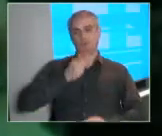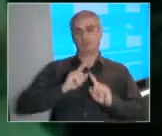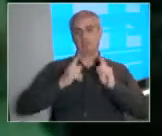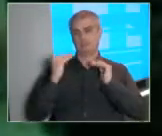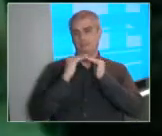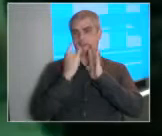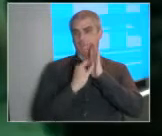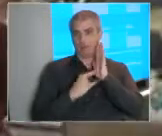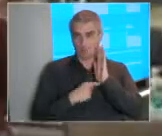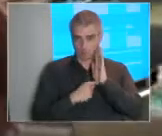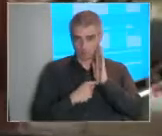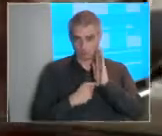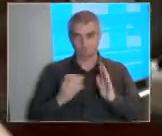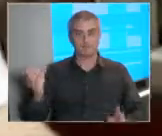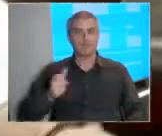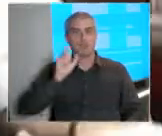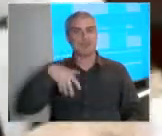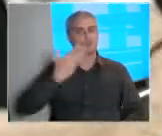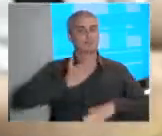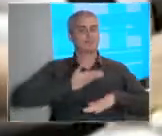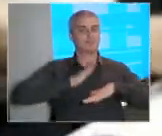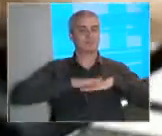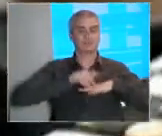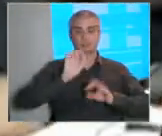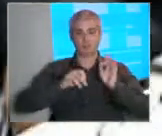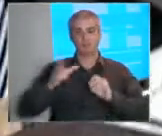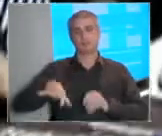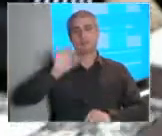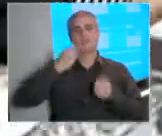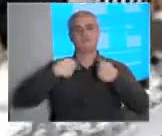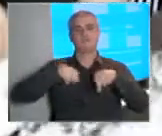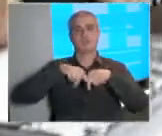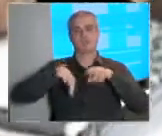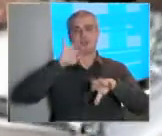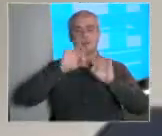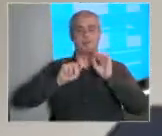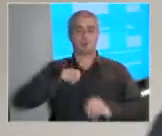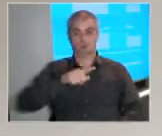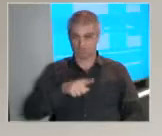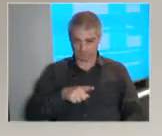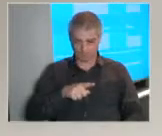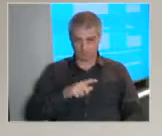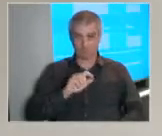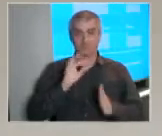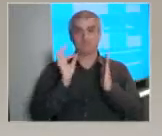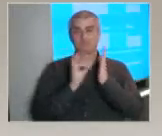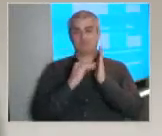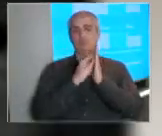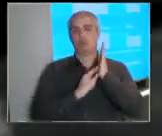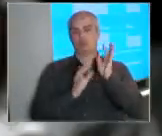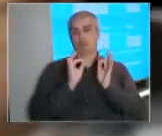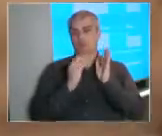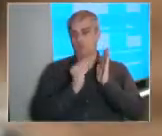על פי חוק. מינוי של אדם לשופט יעשה על פי בחירתה של הוועדה לבחירת שופטים, מקורו של סעיף זה בחוק